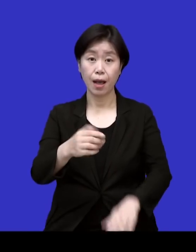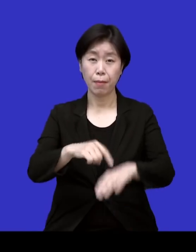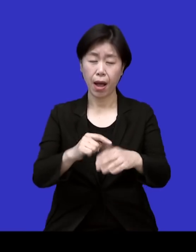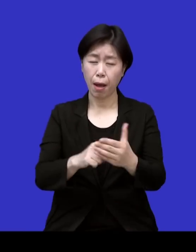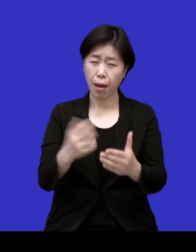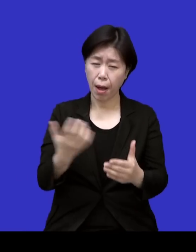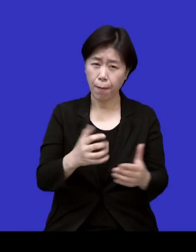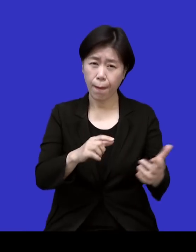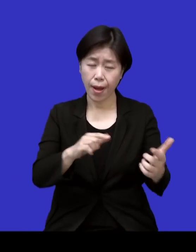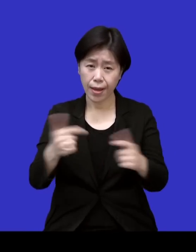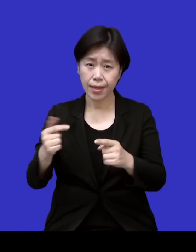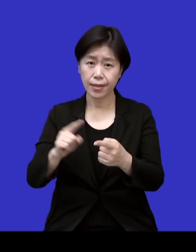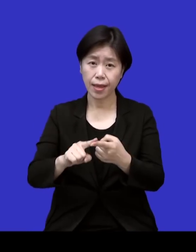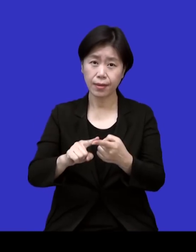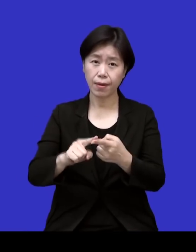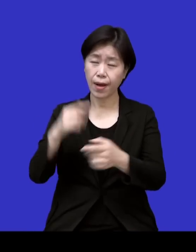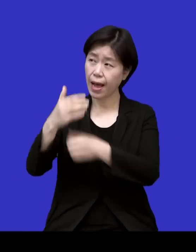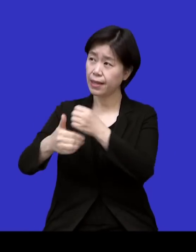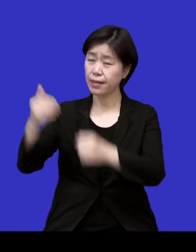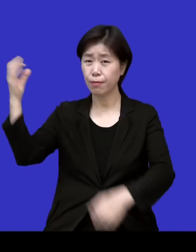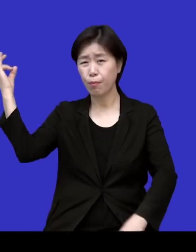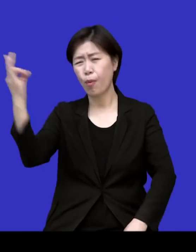다 아신다.